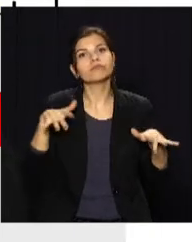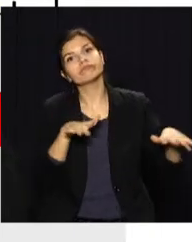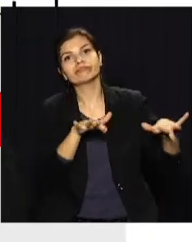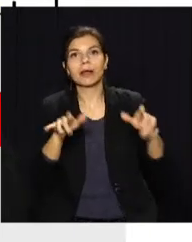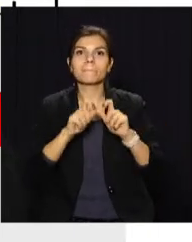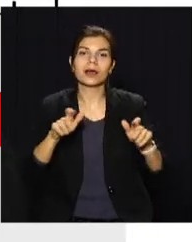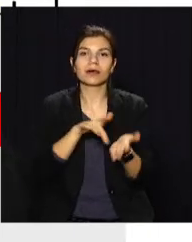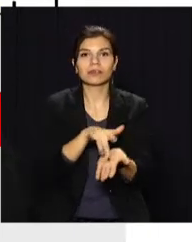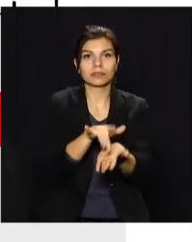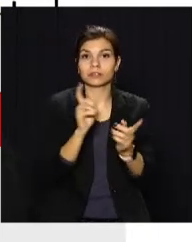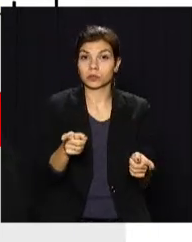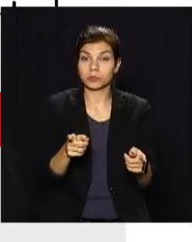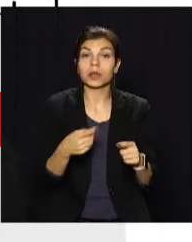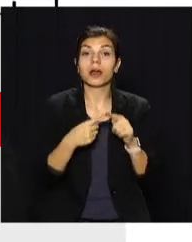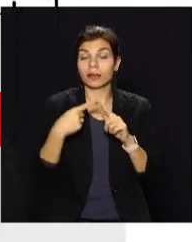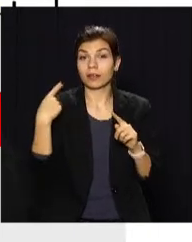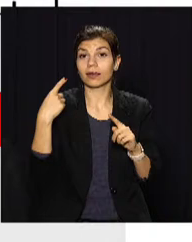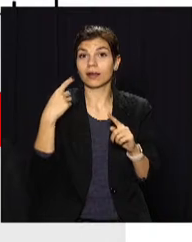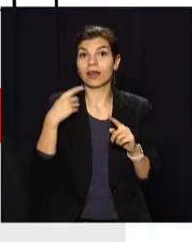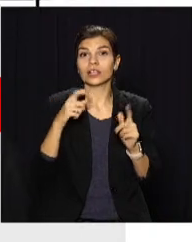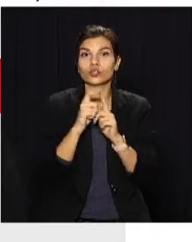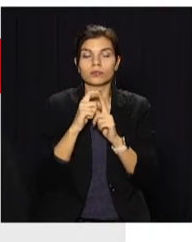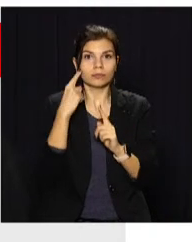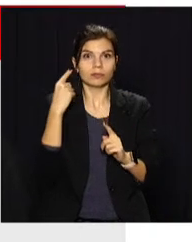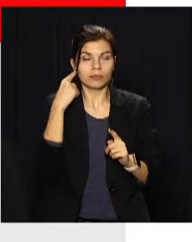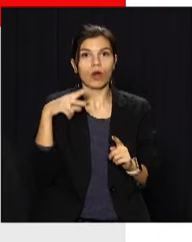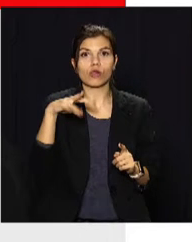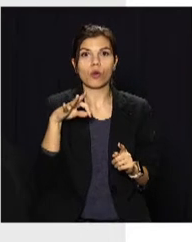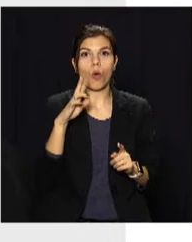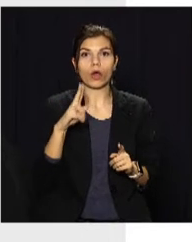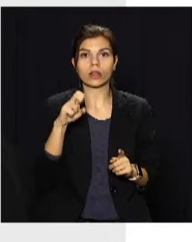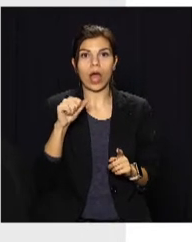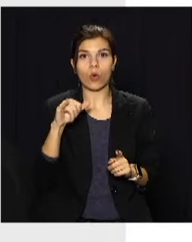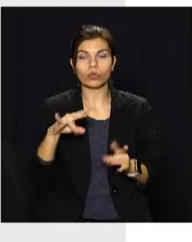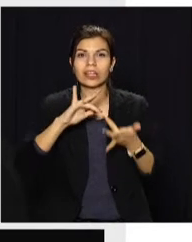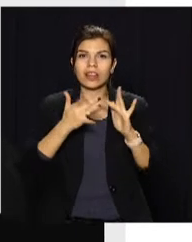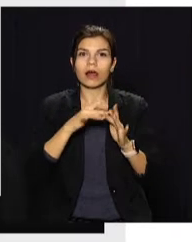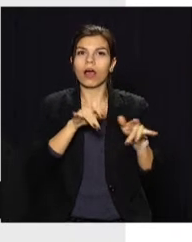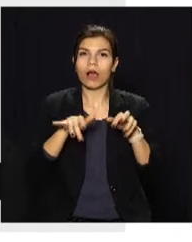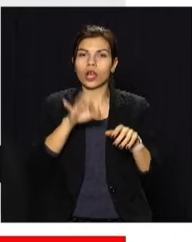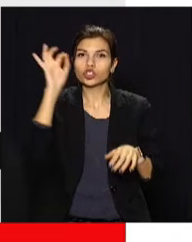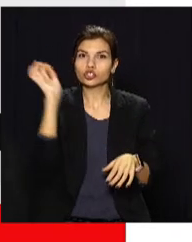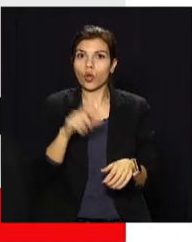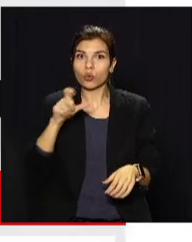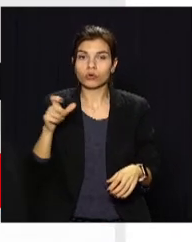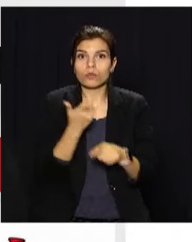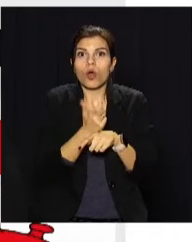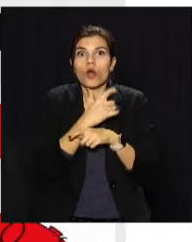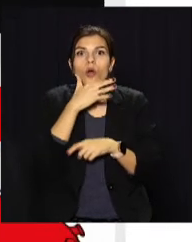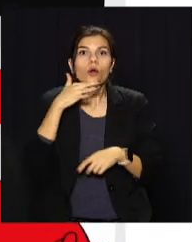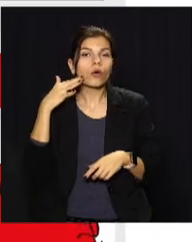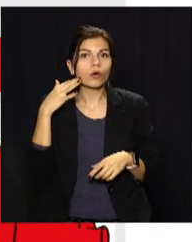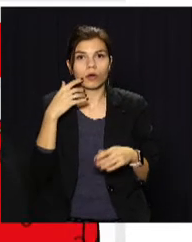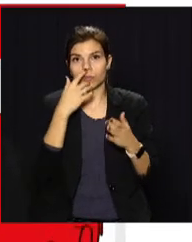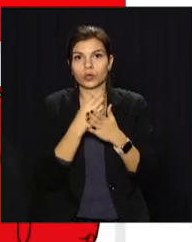будь-яких місць. За останній рік використання слова локдаун у ЗМІ та інтернеті зросло з 4 тисяч разів до